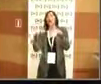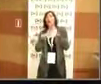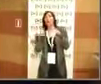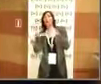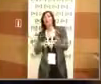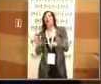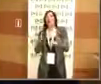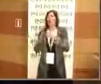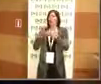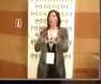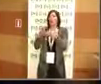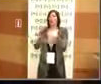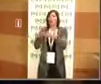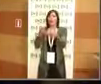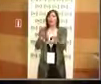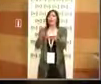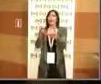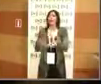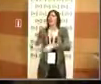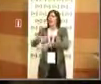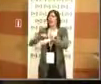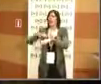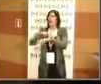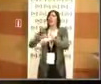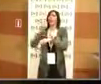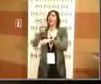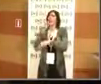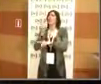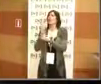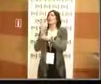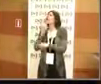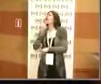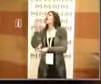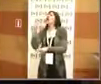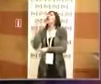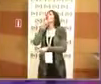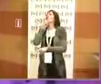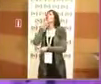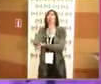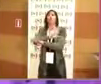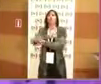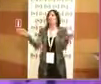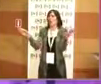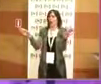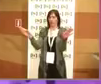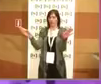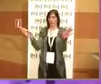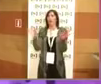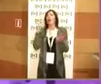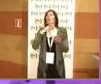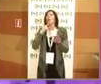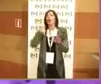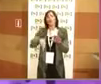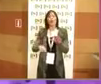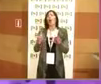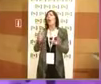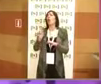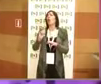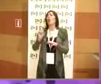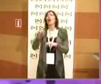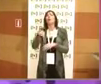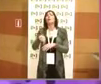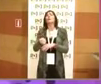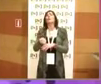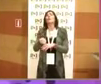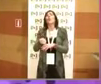o di altro. Stia zitto il ministro Salvini. Non è questo. Non è in questione il modo migliore